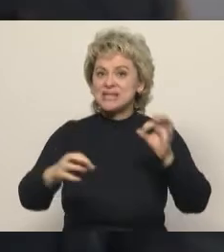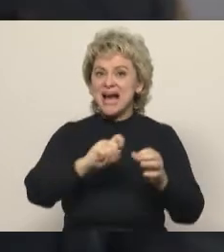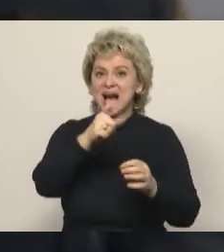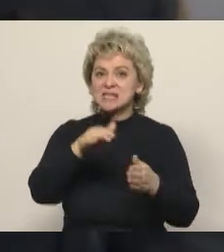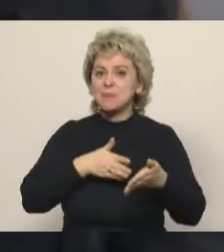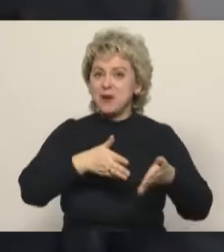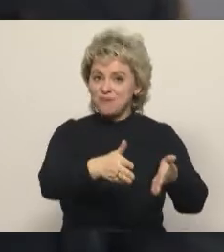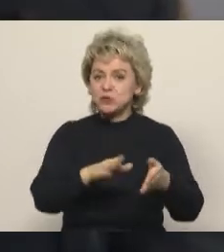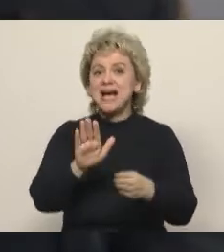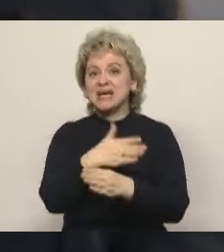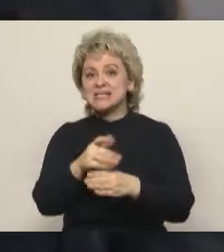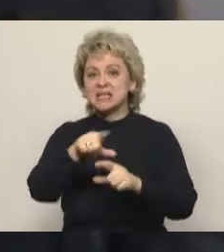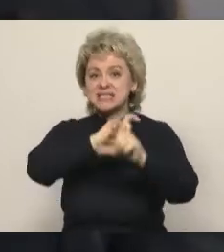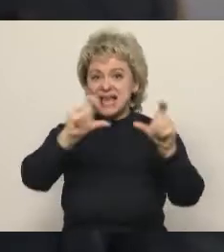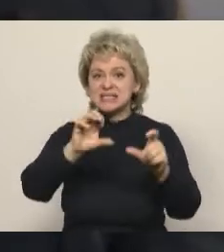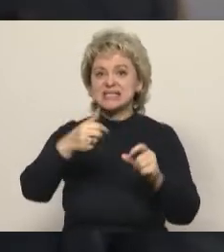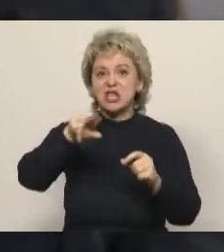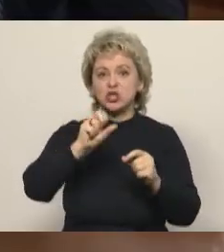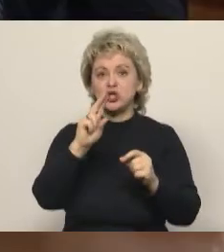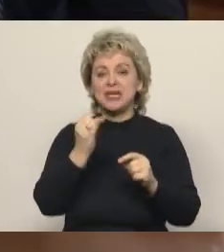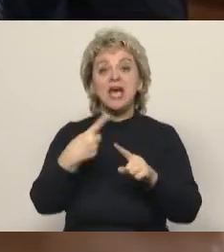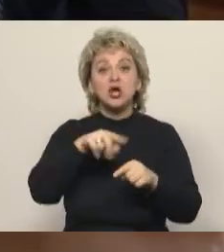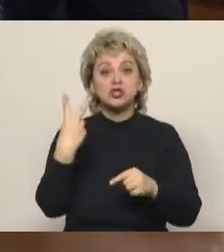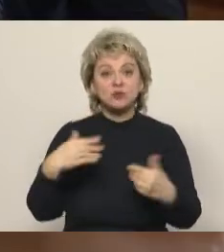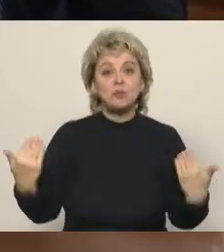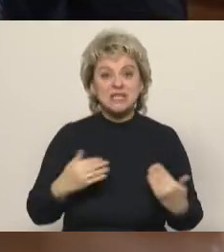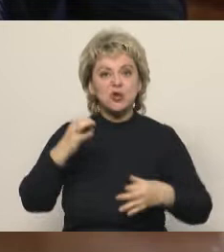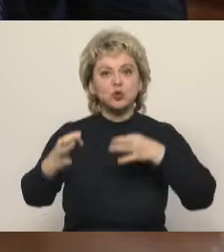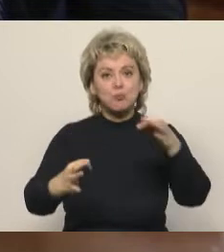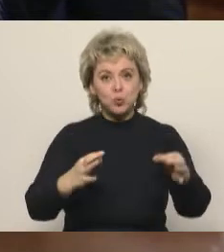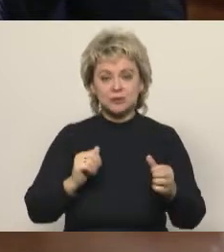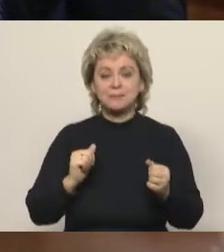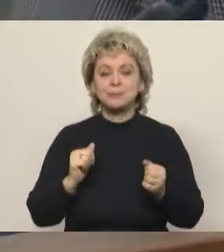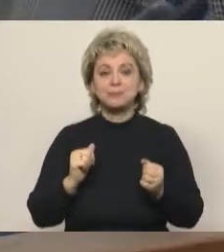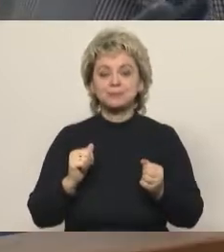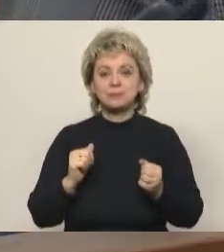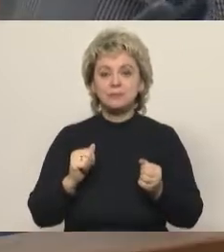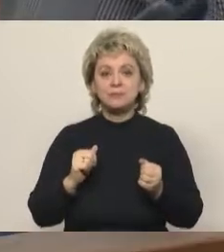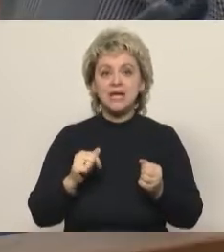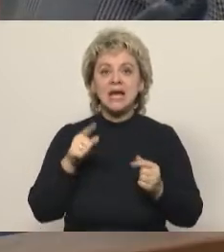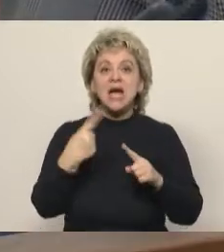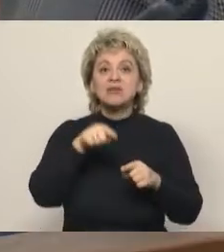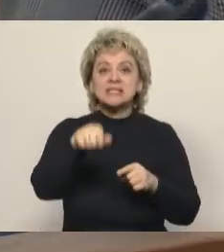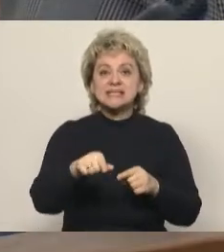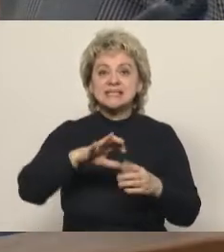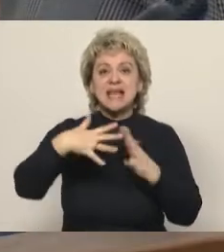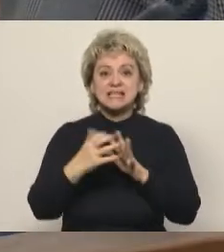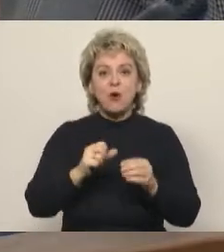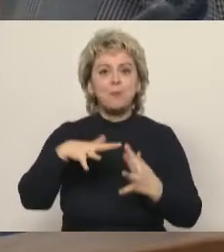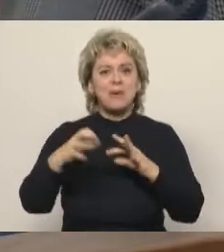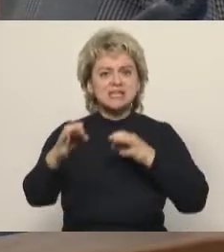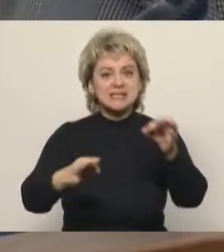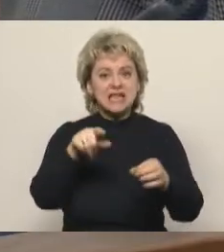газопровода от газораспределительной станции Садки к этим двум населенным пунктам. В границах Садковского сельского